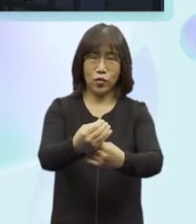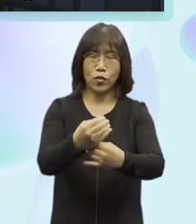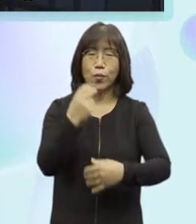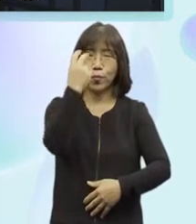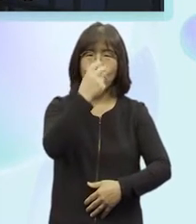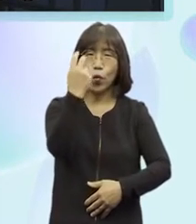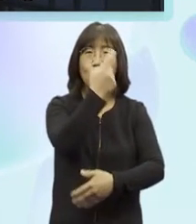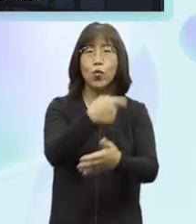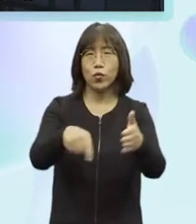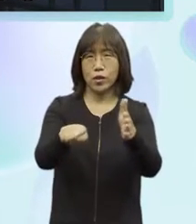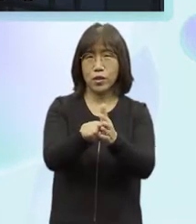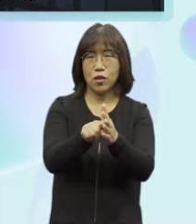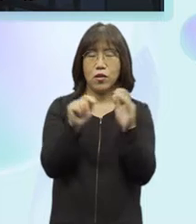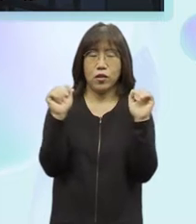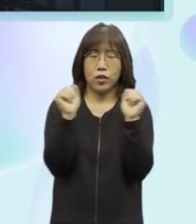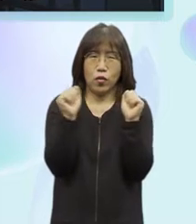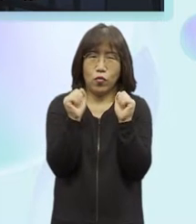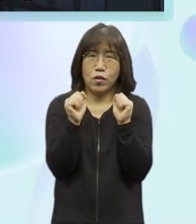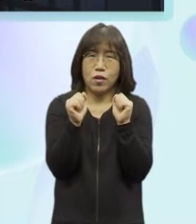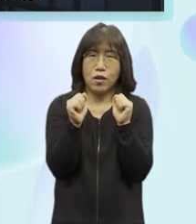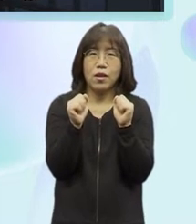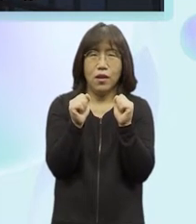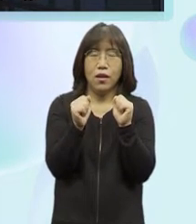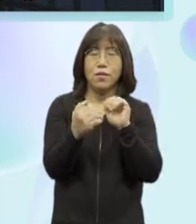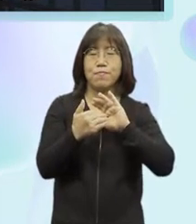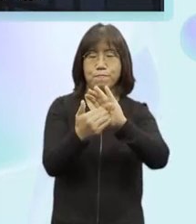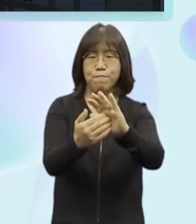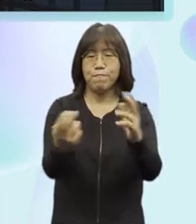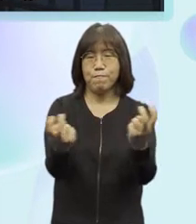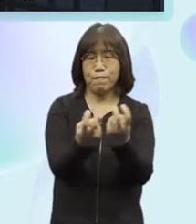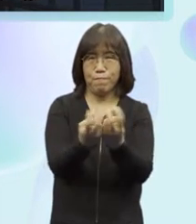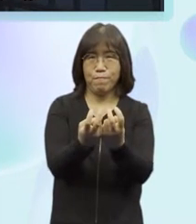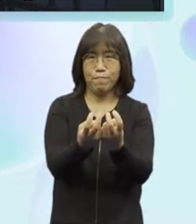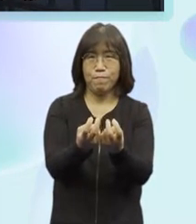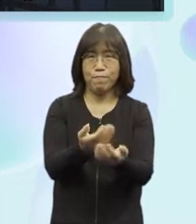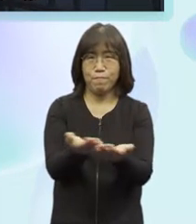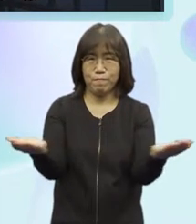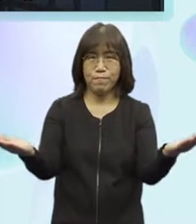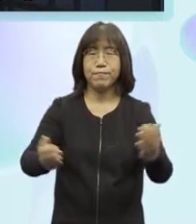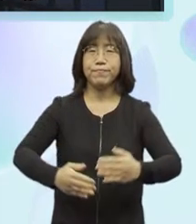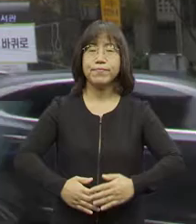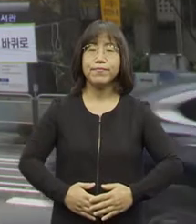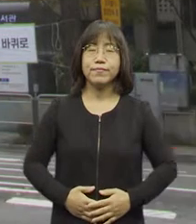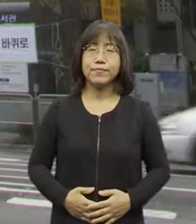소외계층을 지원하는 등 겨울철 종합대책을 본격 가동합니다.